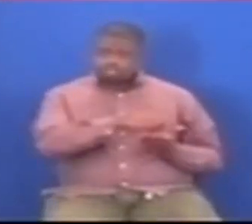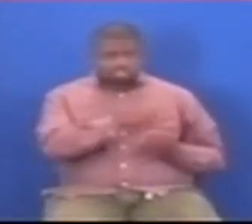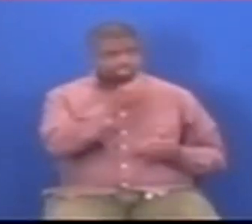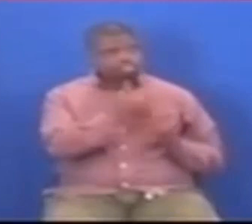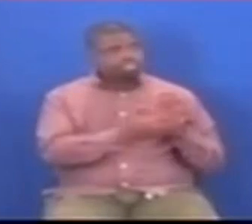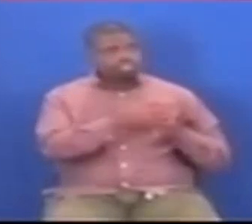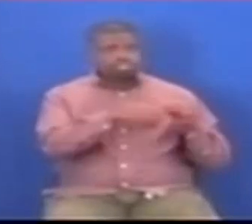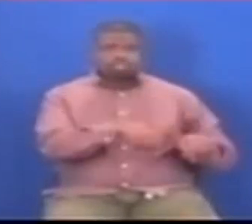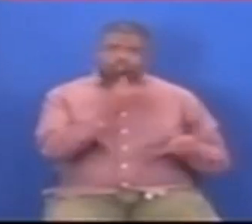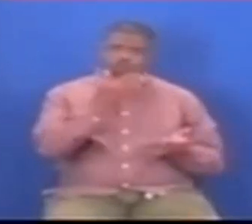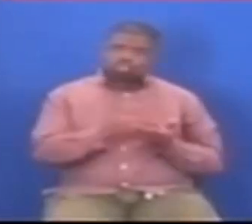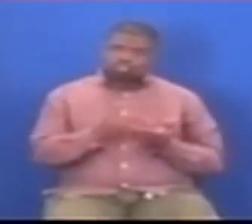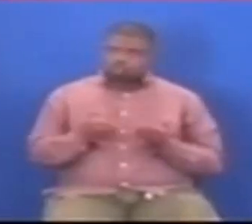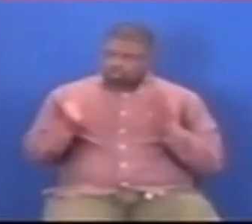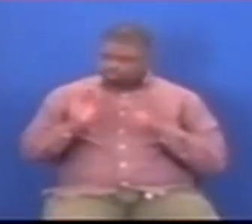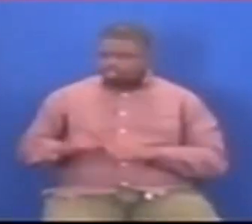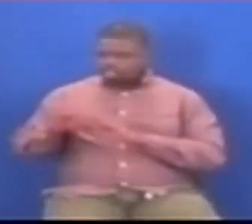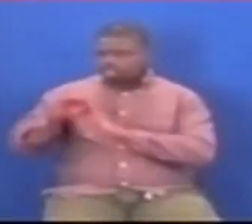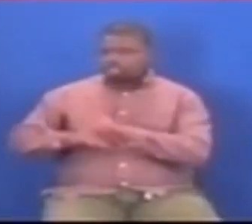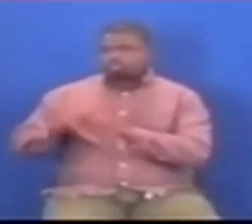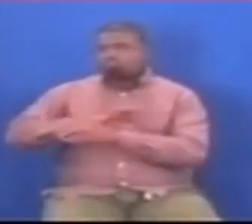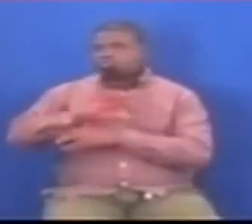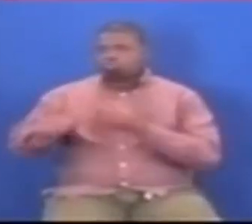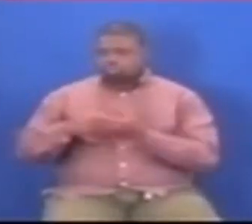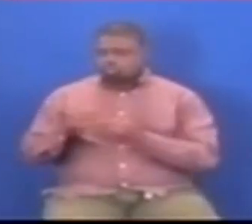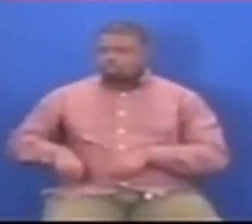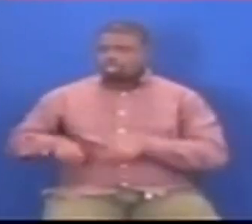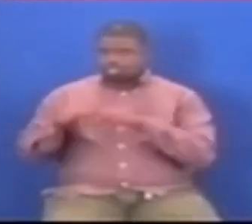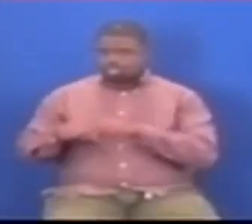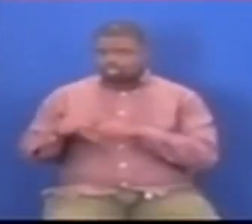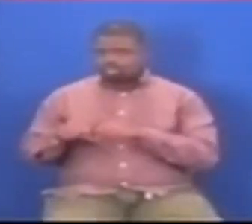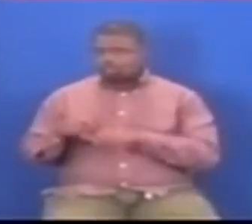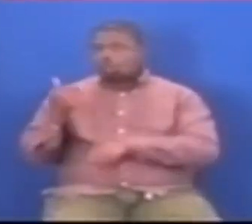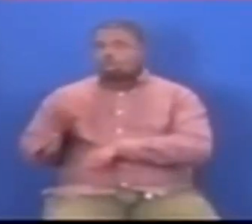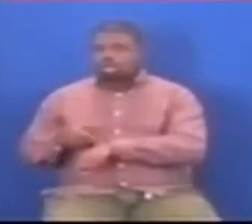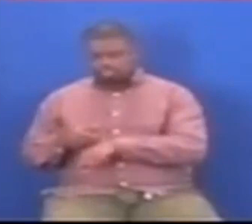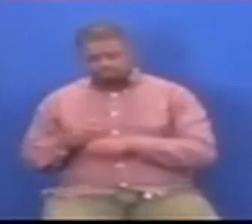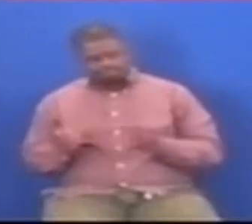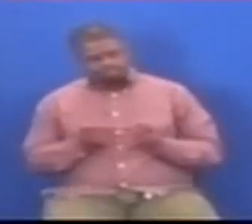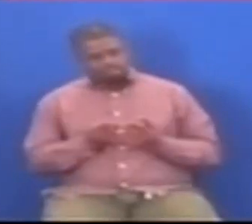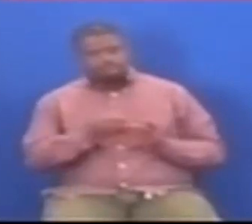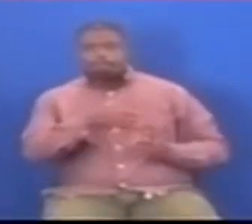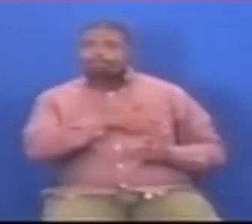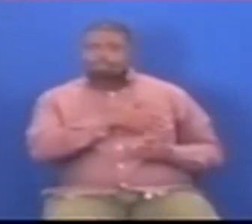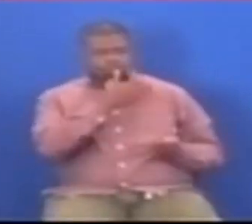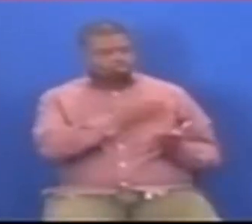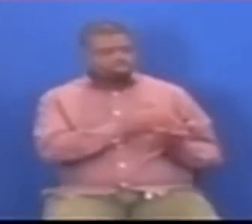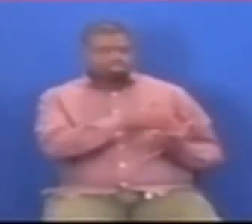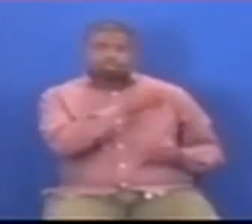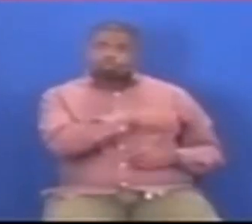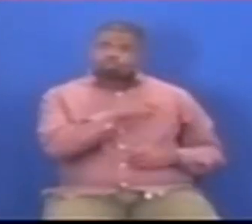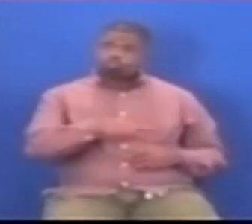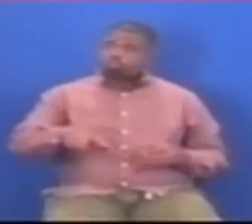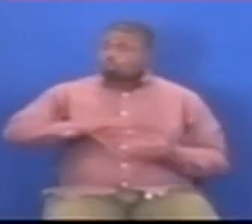kuwa wanakamilisha taratibu zote za umilikishaji kwa wakati. Aidha, napenda pia kuhakikisha wananchi